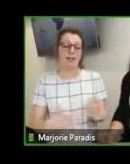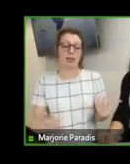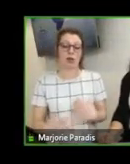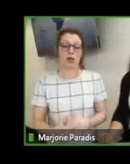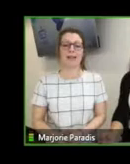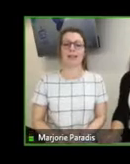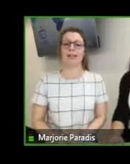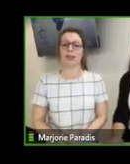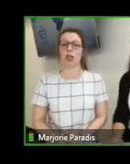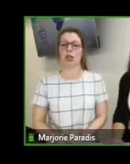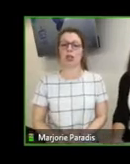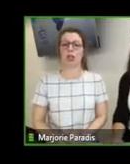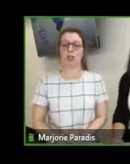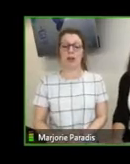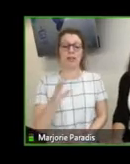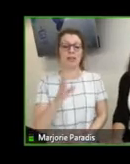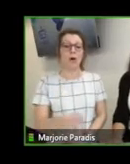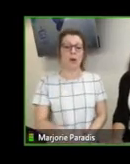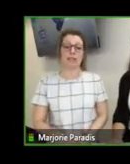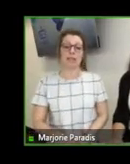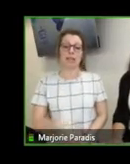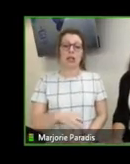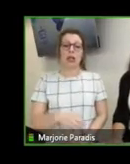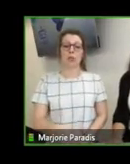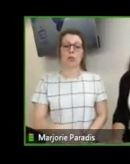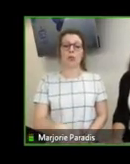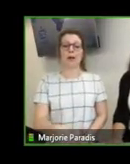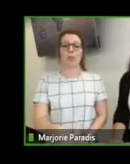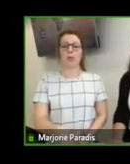grâce à, justement, ces technologies de deepfake qui sont, en passant,